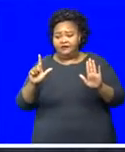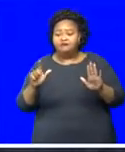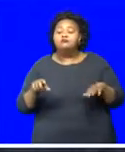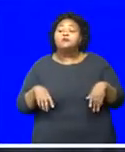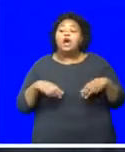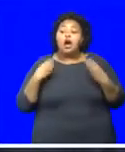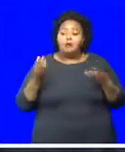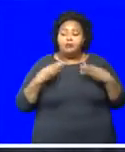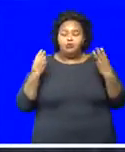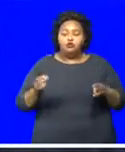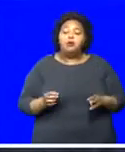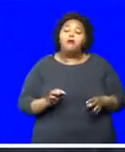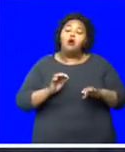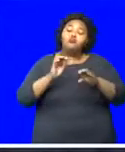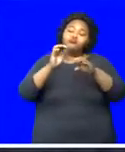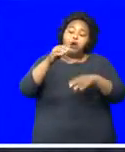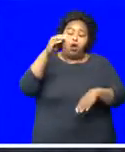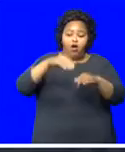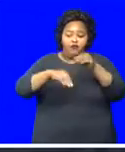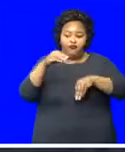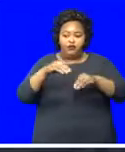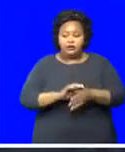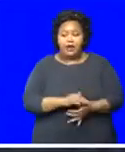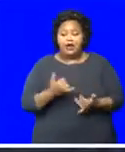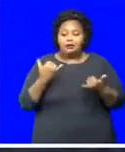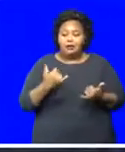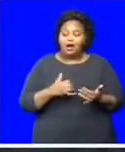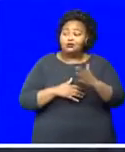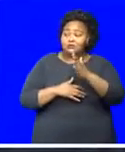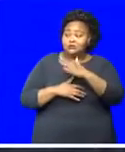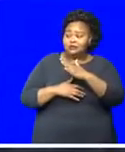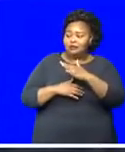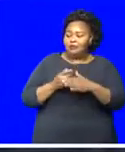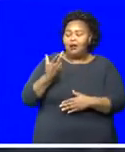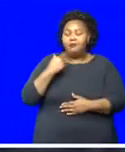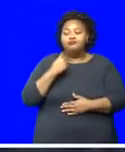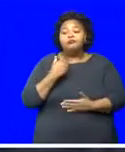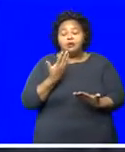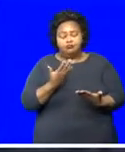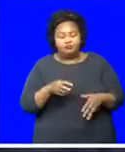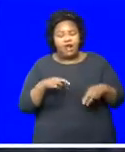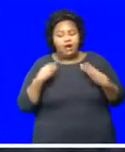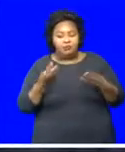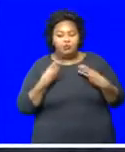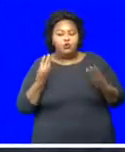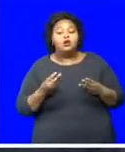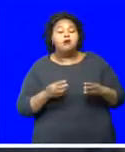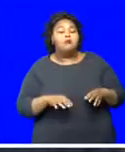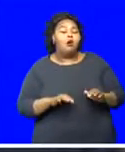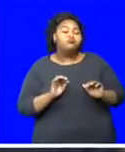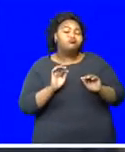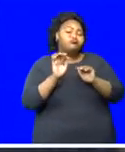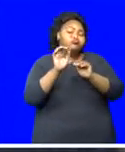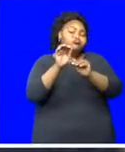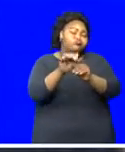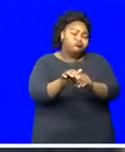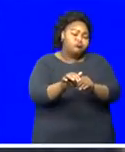selangaseleya ngasekushoneni nje nasibuka inombolo impela kuyethembisa bantu bedile kulolu khetho. Sibone tonke